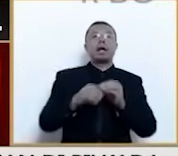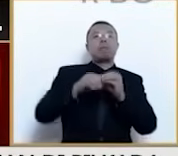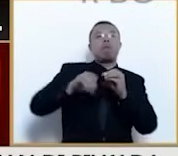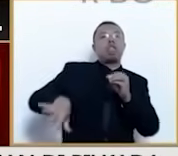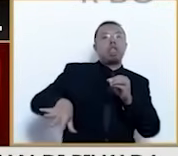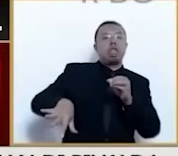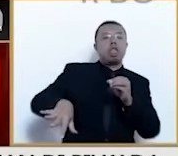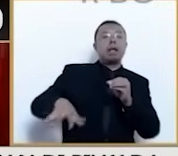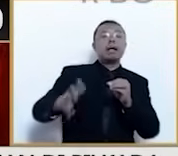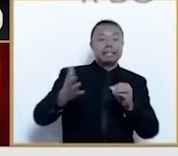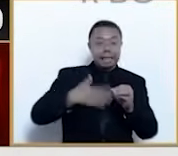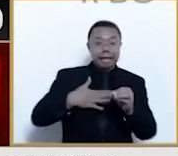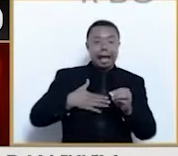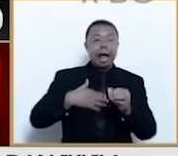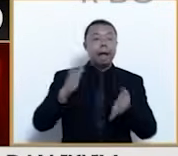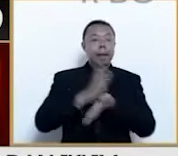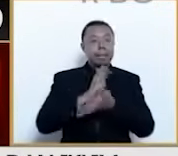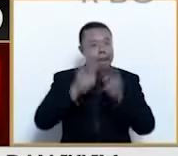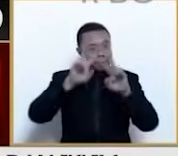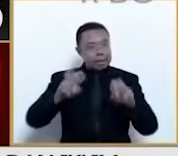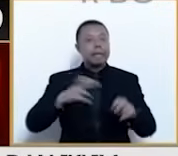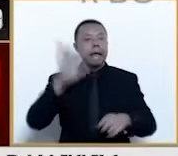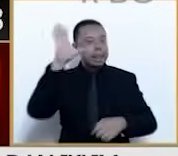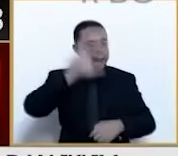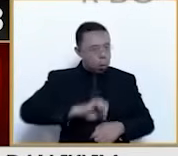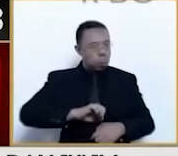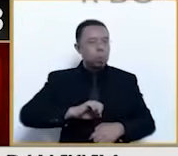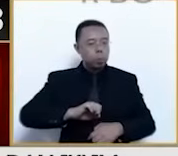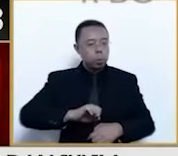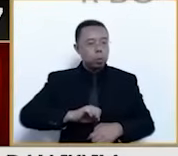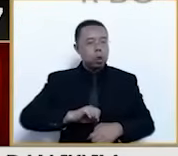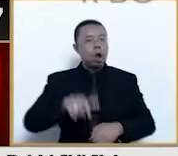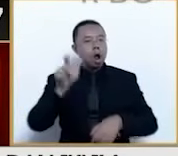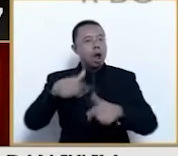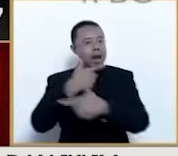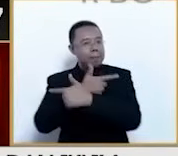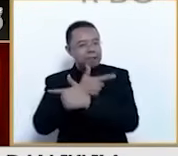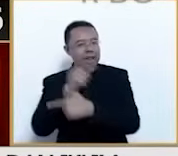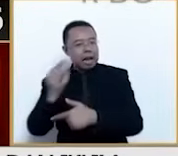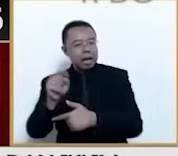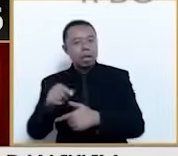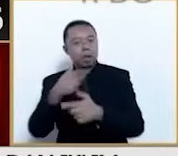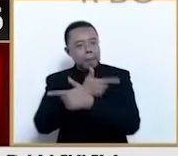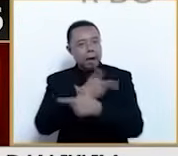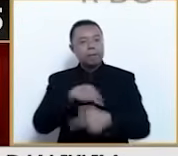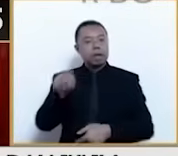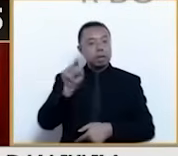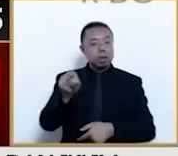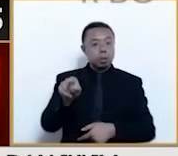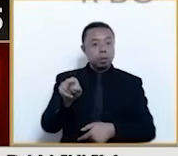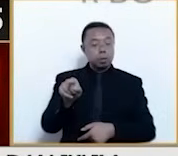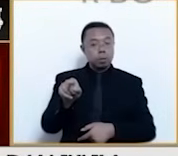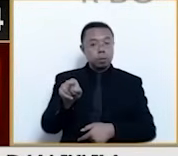Ya, saya mantan penyidik, saya tahu persis mafia tersebut, ya mafia-mafia tersebut.